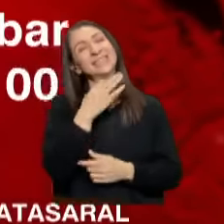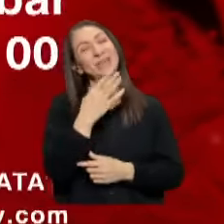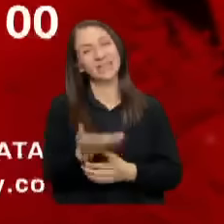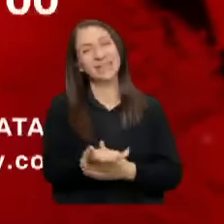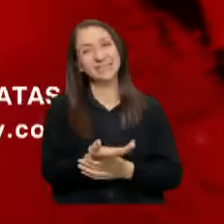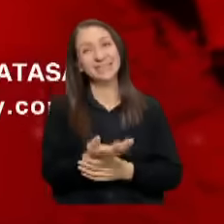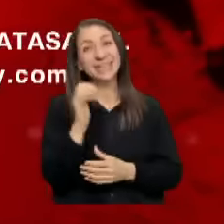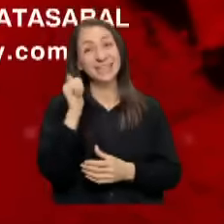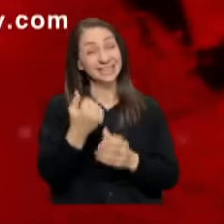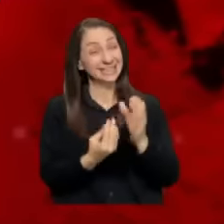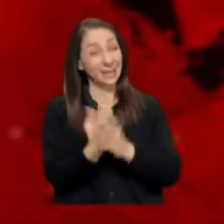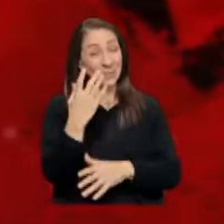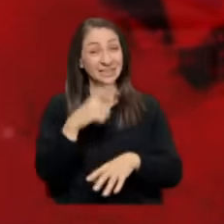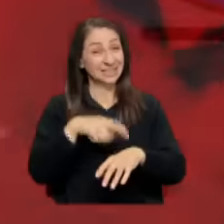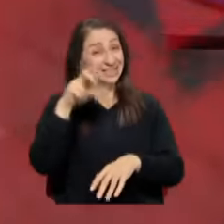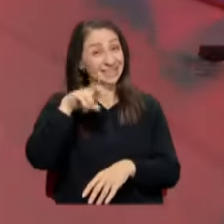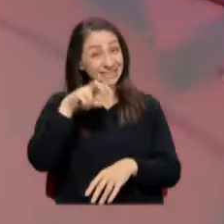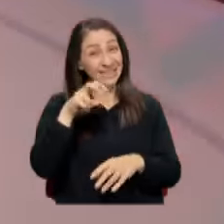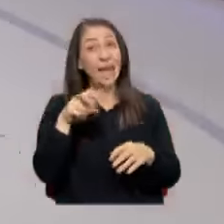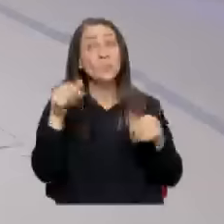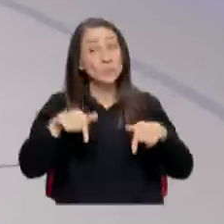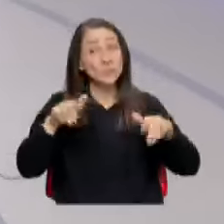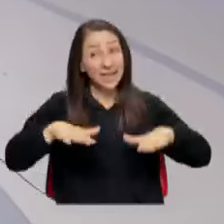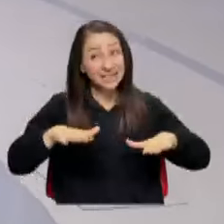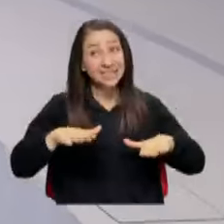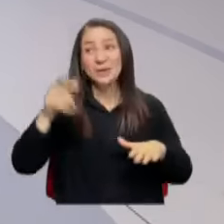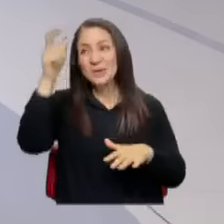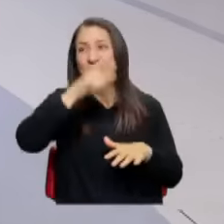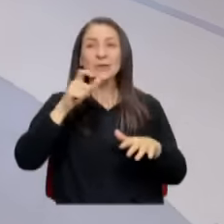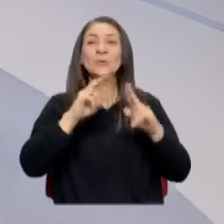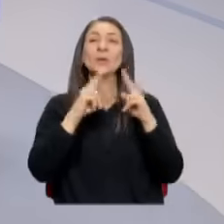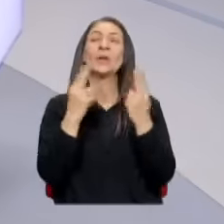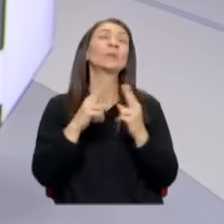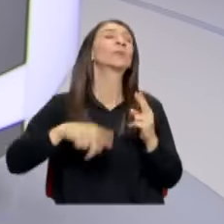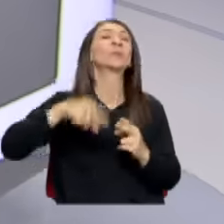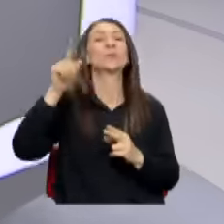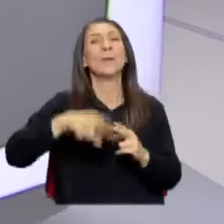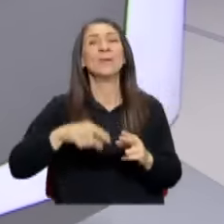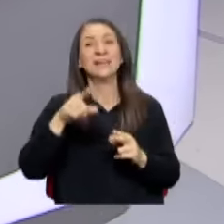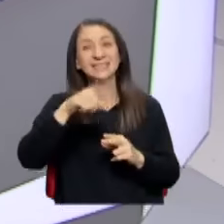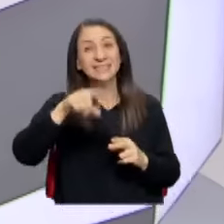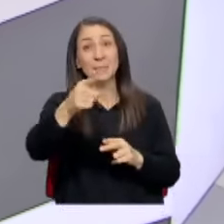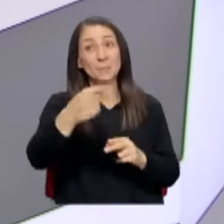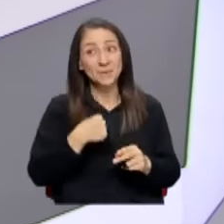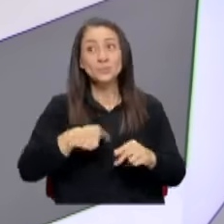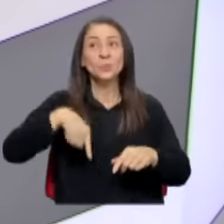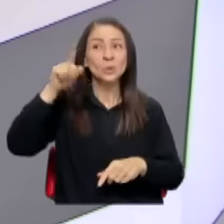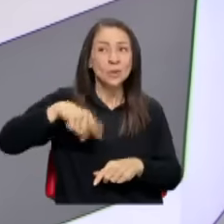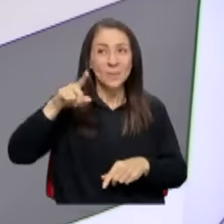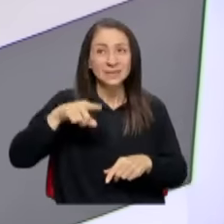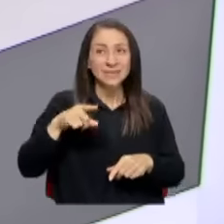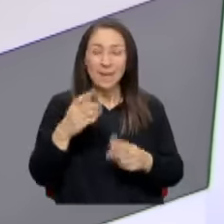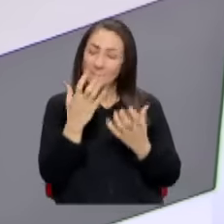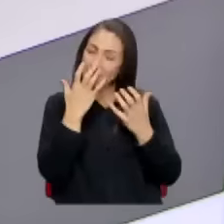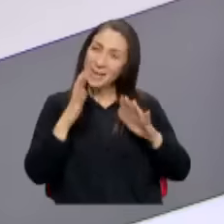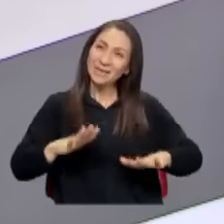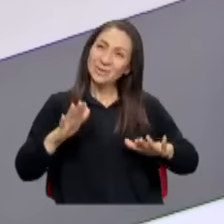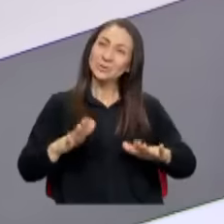teşekkür ederiz. Yarın sabah saatler 8'i gösterdiğinde buradayız. Türkiye'nin dünyanın gündemiyle sizin bizim gündemimizde